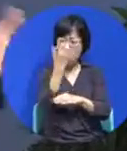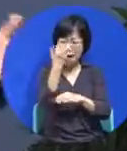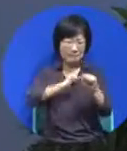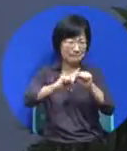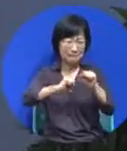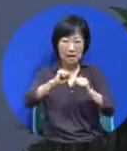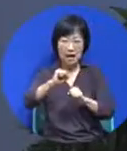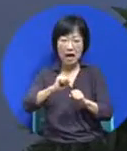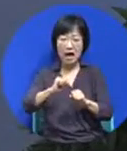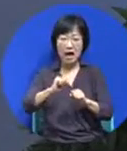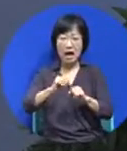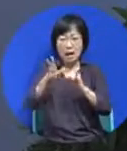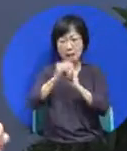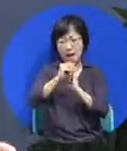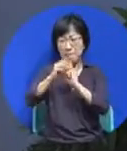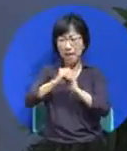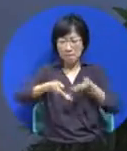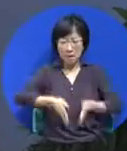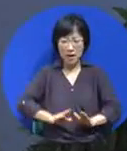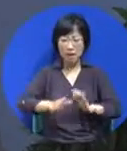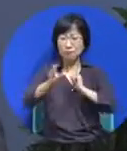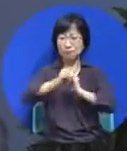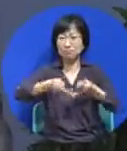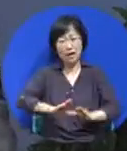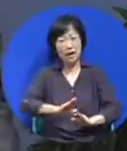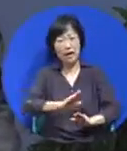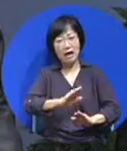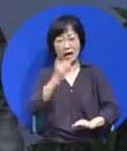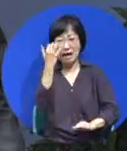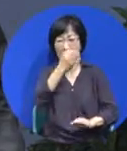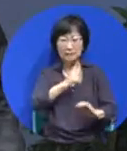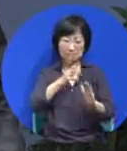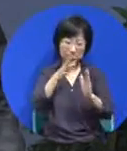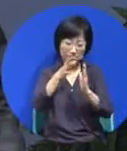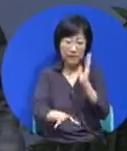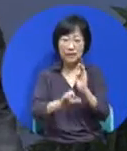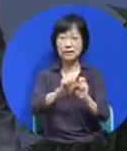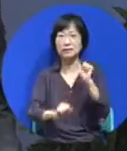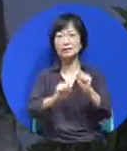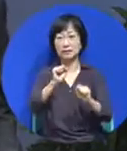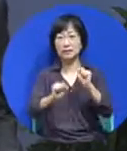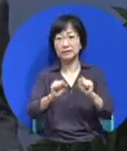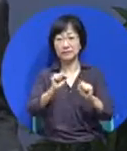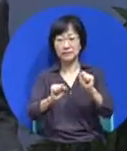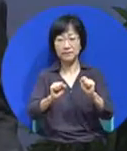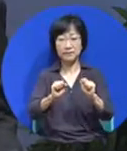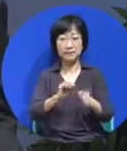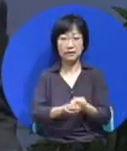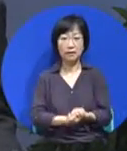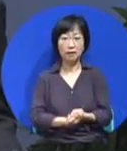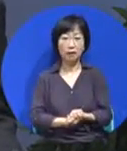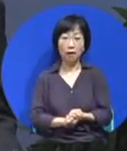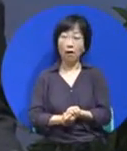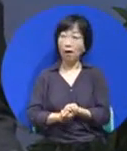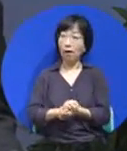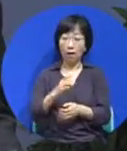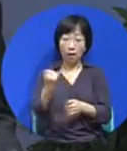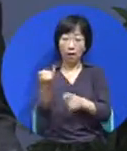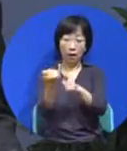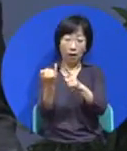막 이런 식이요. She was continuing in her acts even though she had children. 이걸 이제 하나님이 그런 아내를 붙여준 거예요.